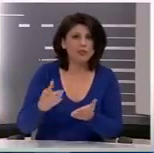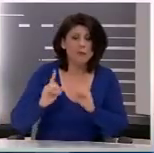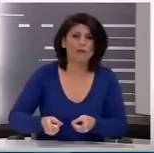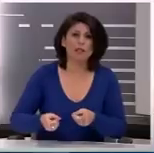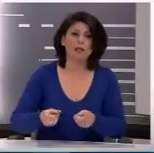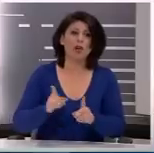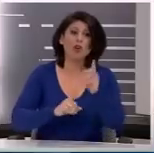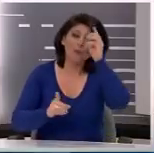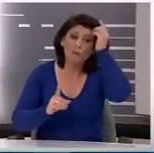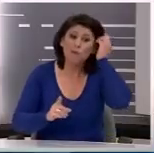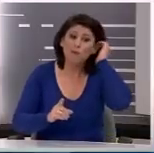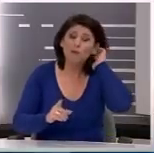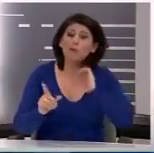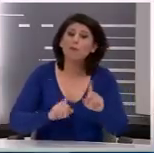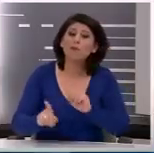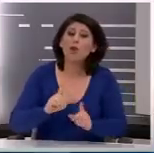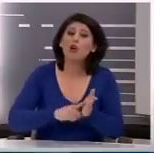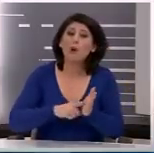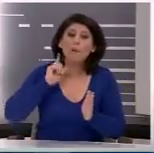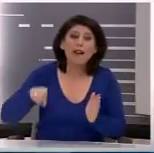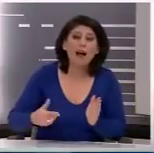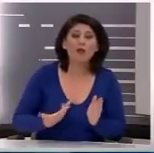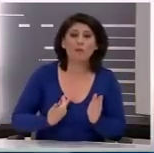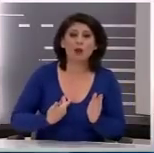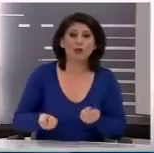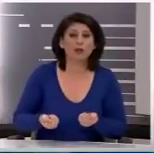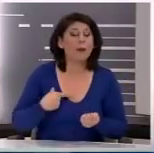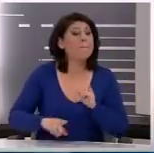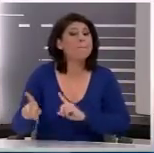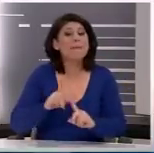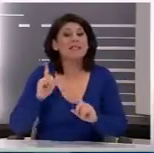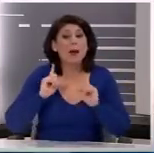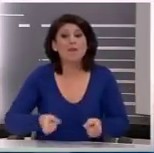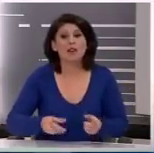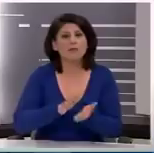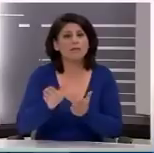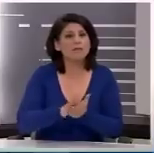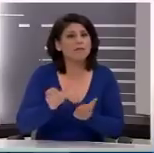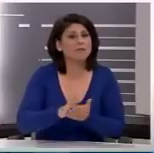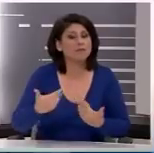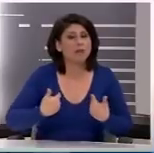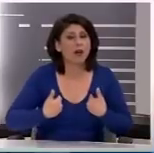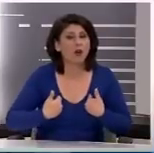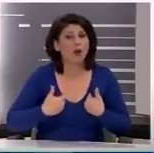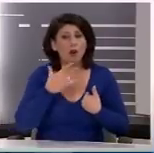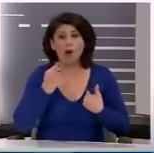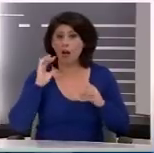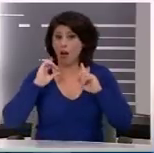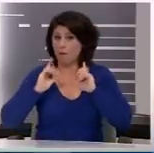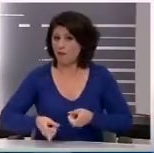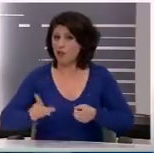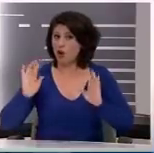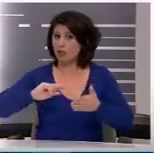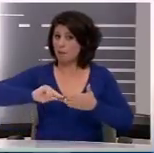Πέστε ποιο νόμο παραβίασα και ποιες αποφάσεις είναι αυτές που εξέδωσα, διότι αποφάσεις